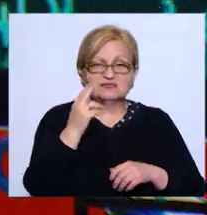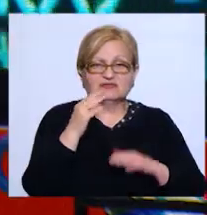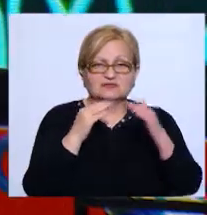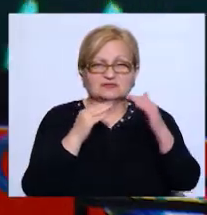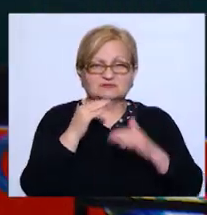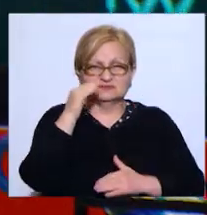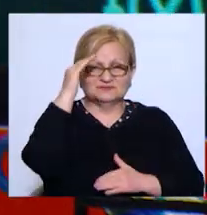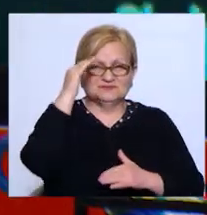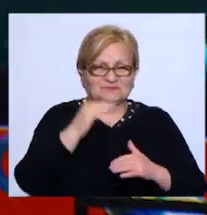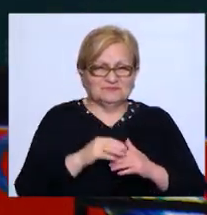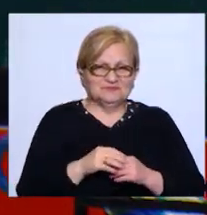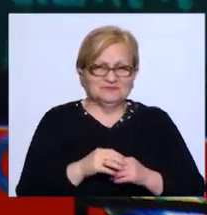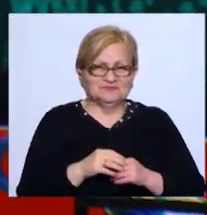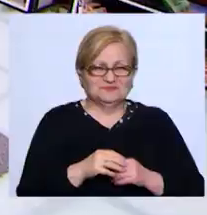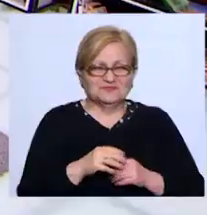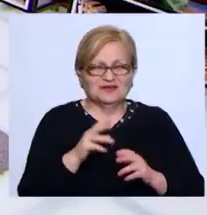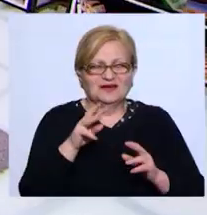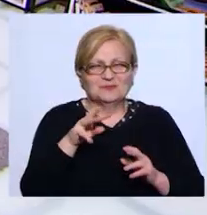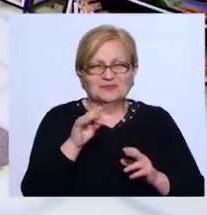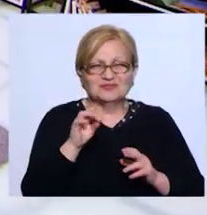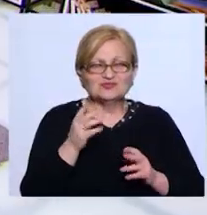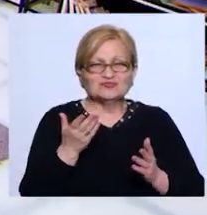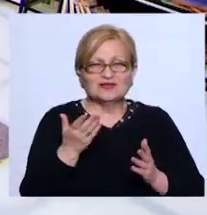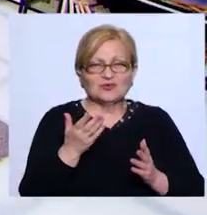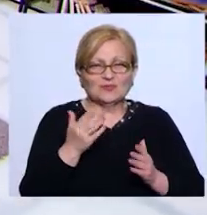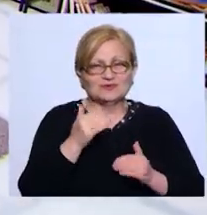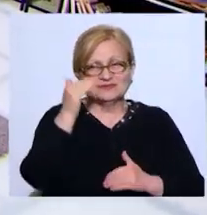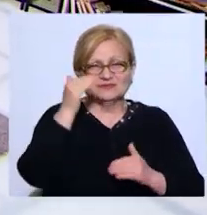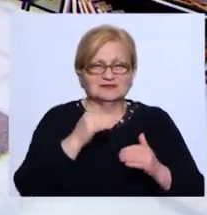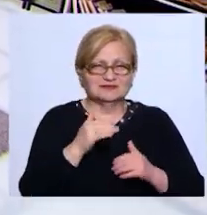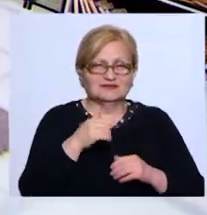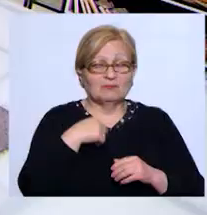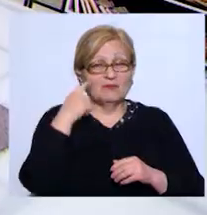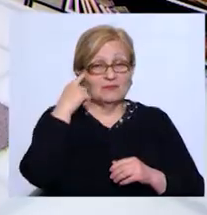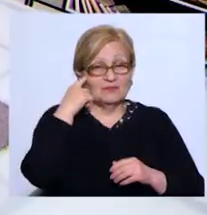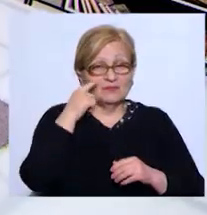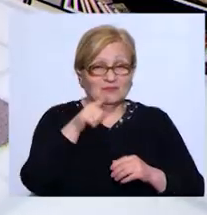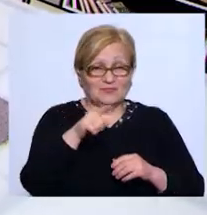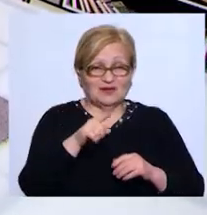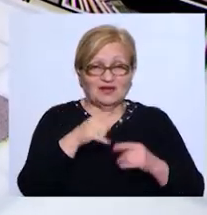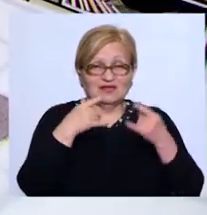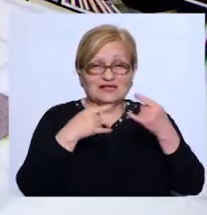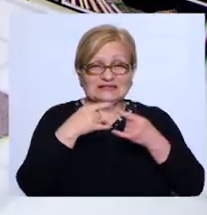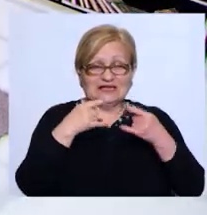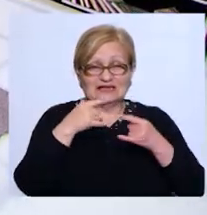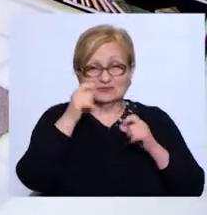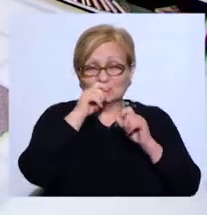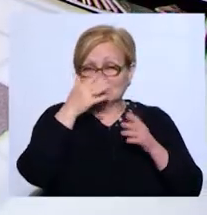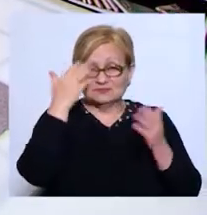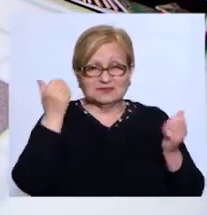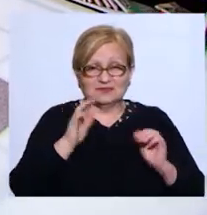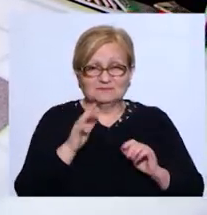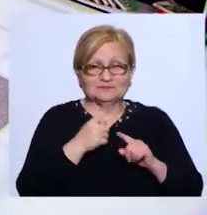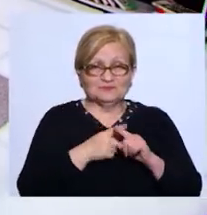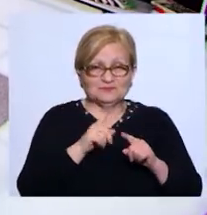თუ ზემოთ რო წერია? მნიშვნელი რომელია, ზემოთ რო წერია თუ? მე მგონი თქვენ ტელესკოლელებს ეს არასდროს არ დაგავიწყდებათ.